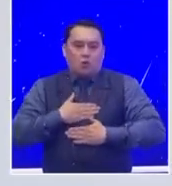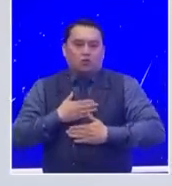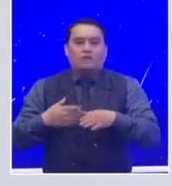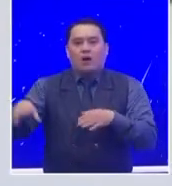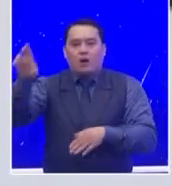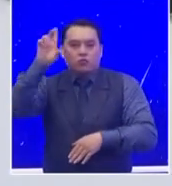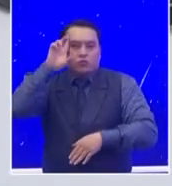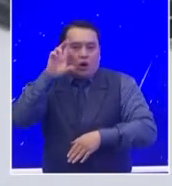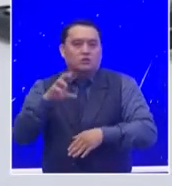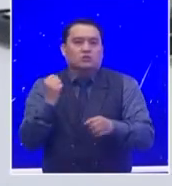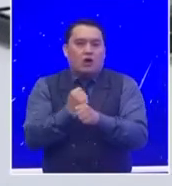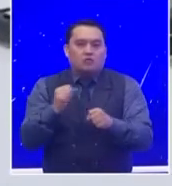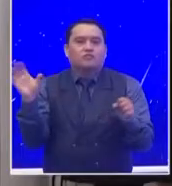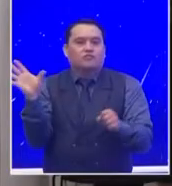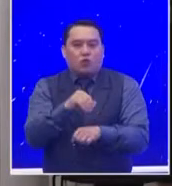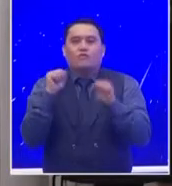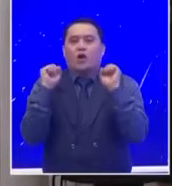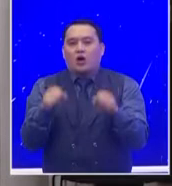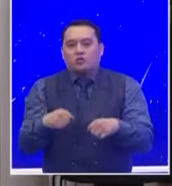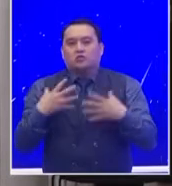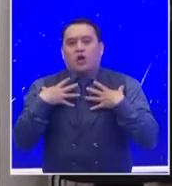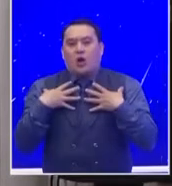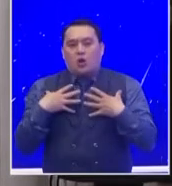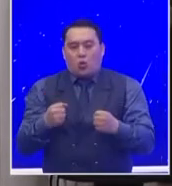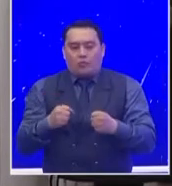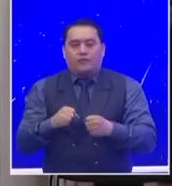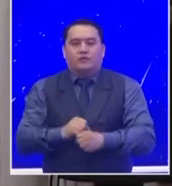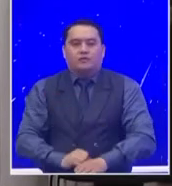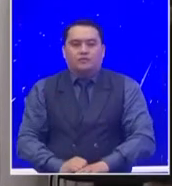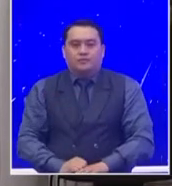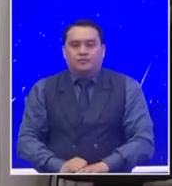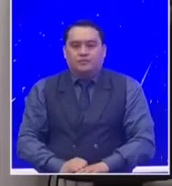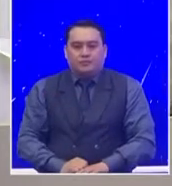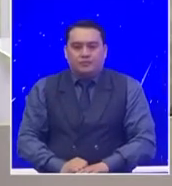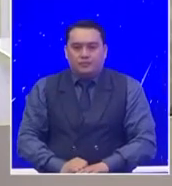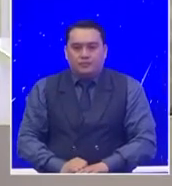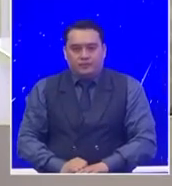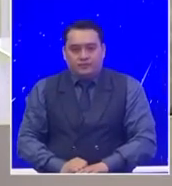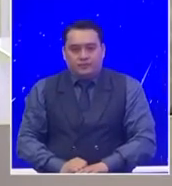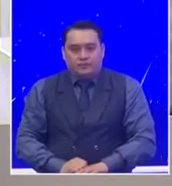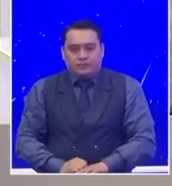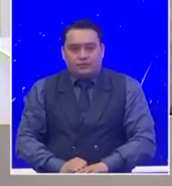спокойствие. Государство сделает все возможное для здоровья нации, подчеркнул президент.